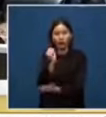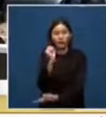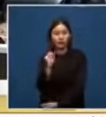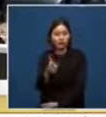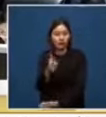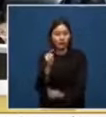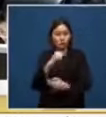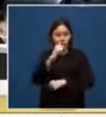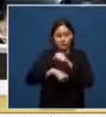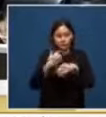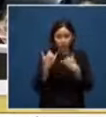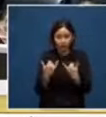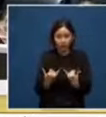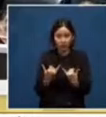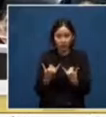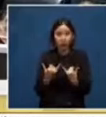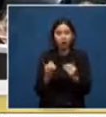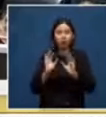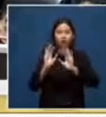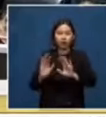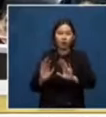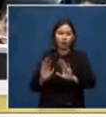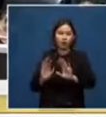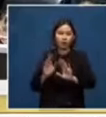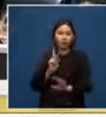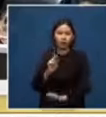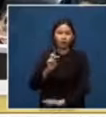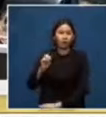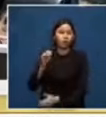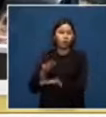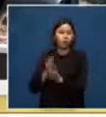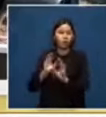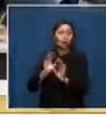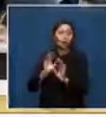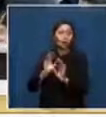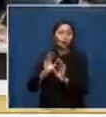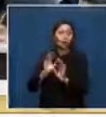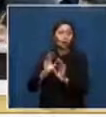ของปีนี้นะครับยังไงก็ขอฝากทางกรมธนารักษ์ผ่านไปยังท่านประธานด้วยครับขอบคุณครับ